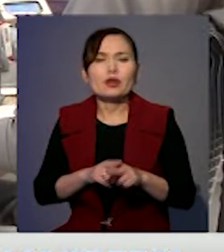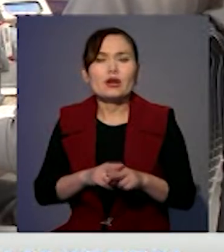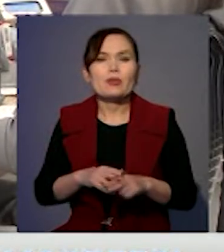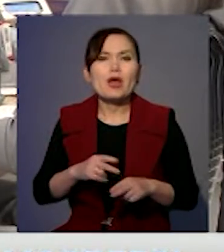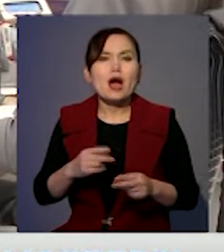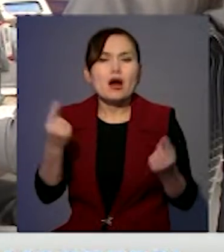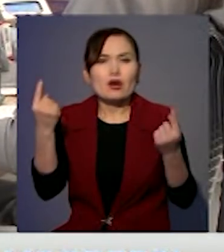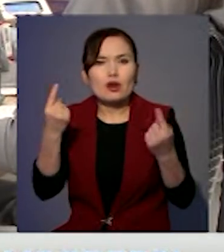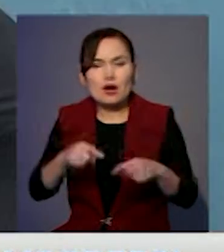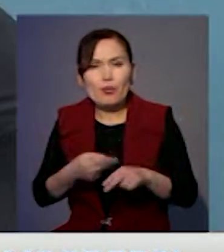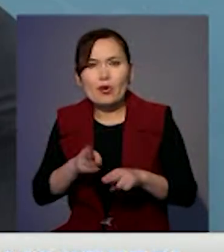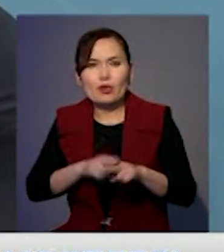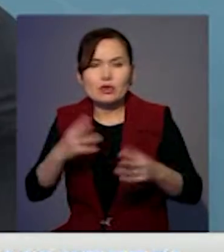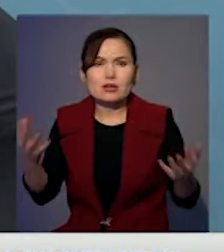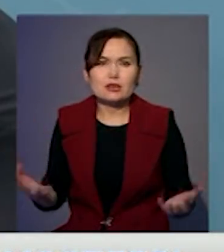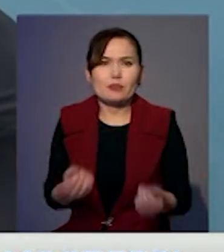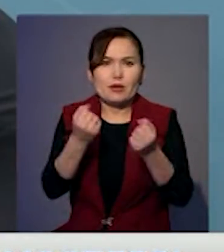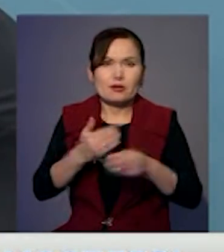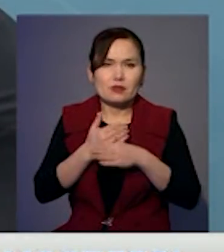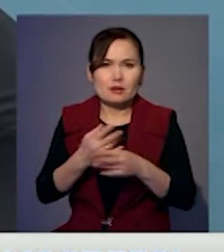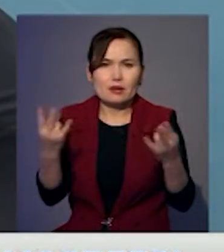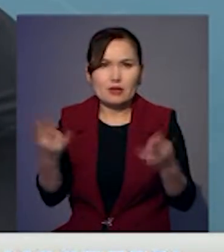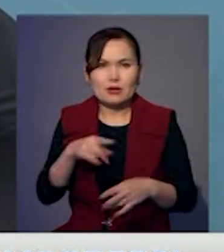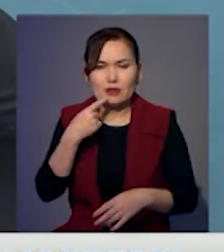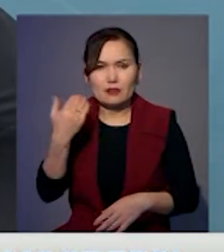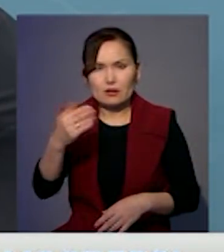тазартпай, елде даму үрдісі дұрыс жүрмейтінін атап өтті.